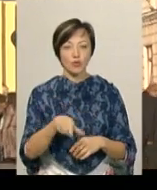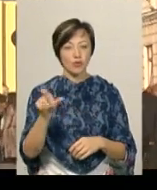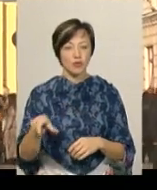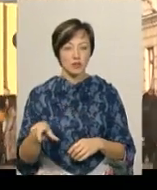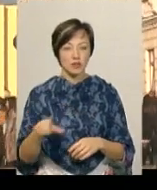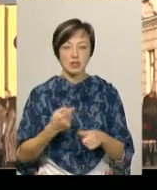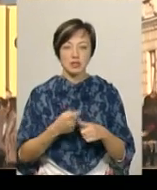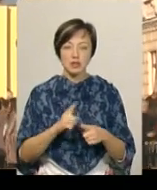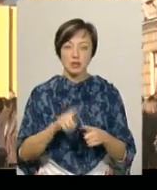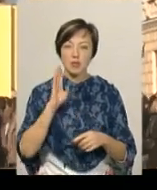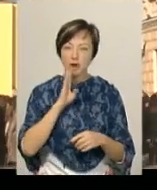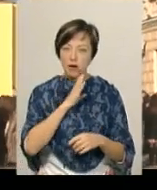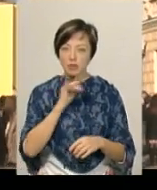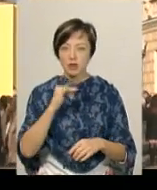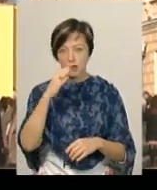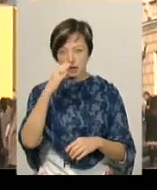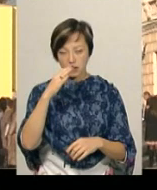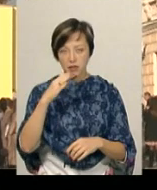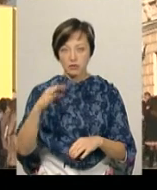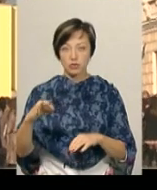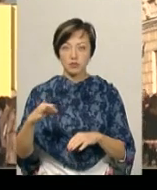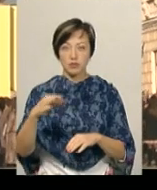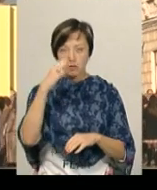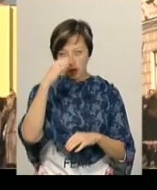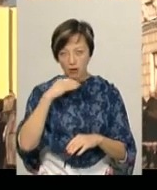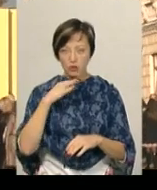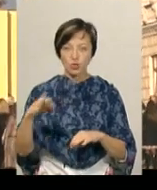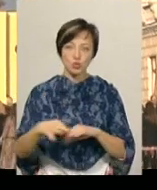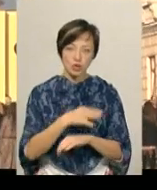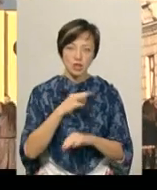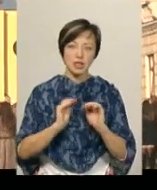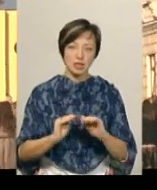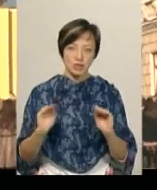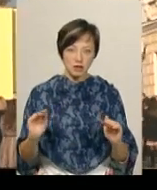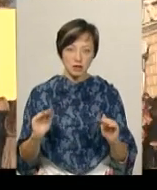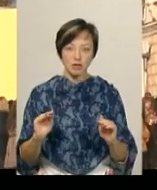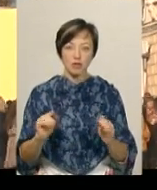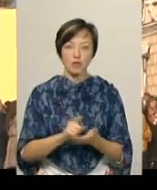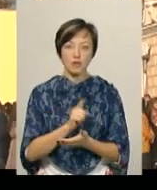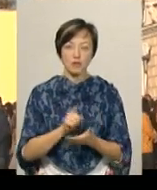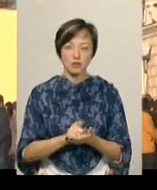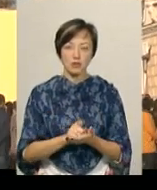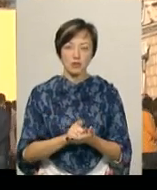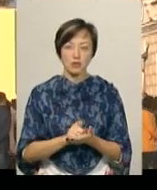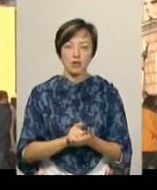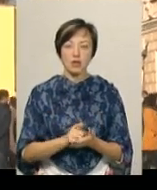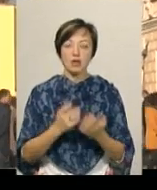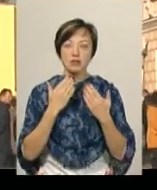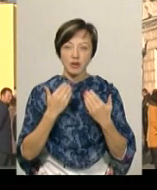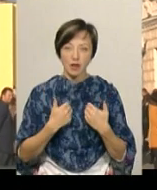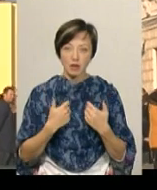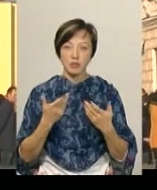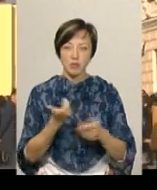чоловік. Це і мами, і батько, і дружина, і дітки обов'язково. Ті, які звертаються,